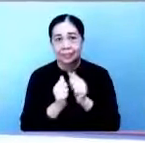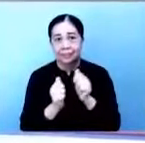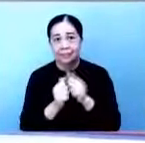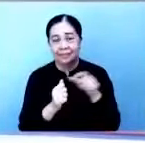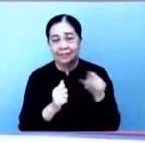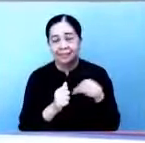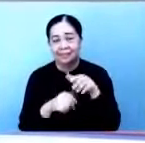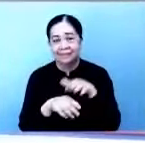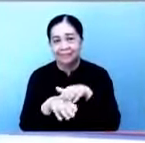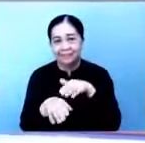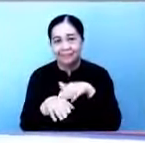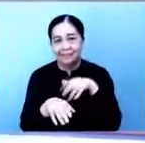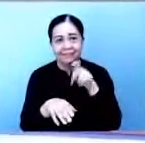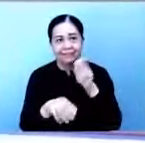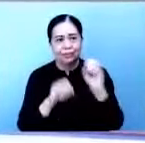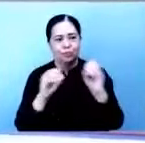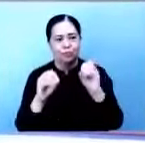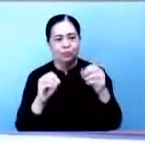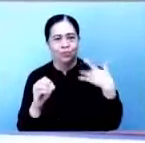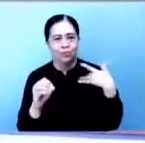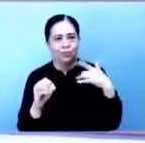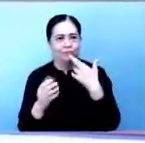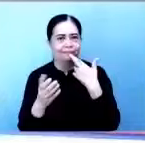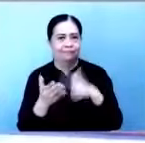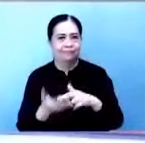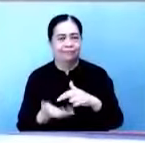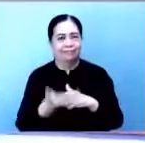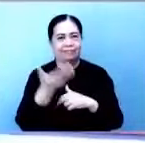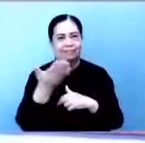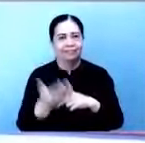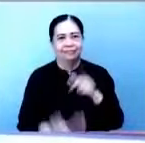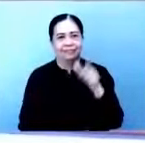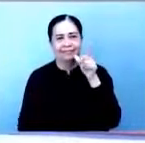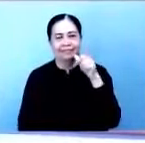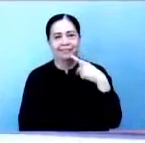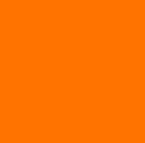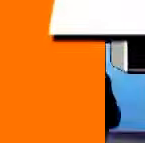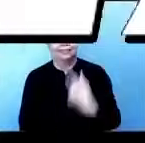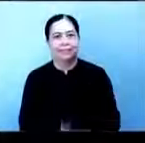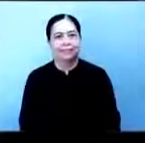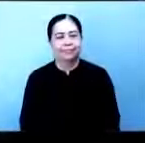may kanya-kanyang gimmick. Nasa frontline ng balitang yan si Laila Pangilinan.